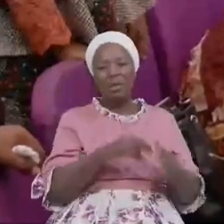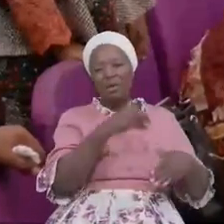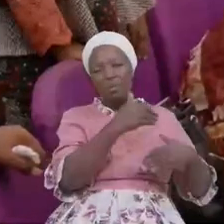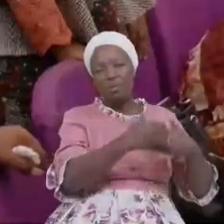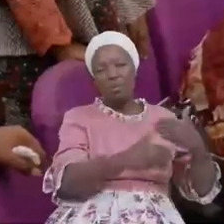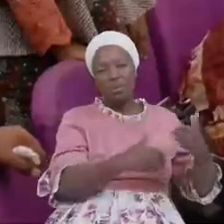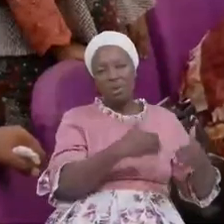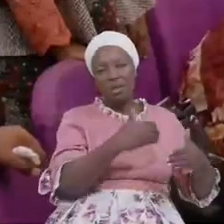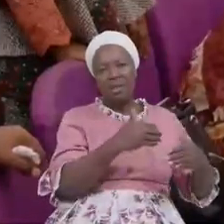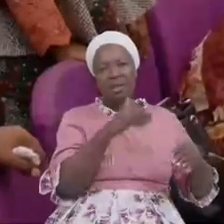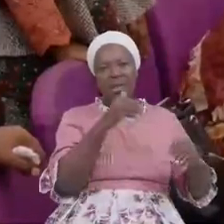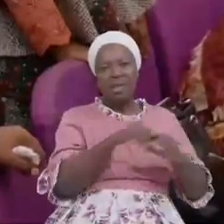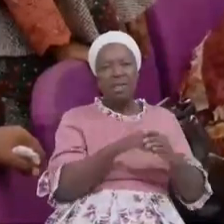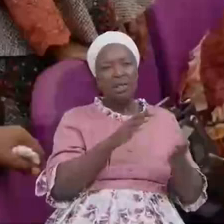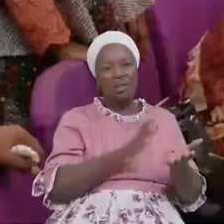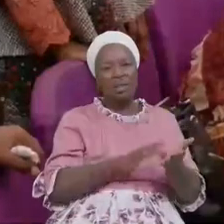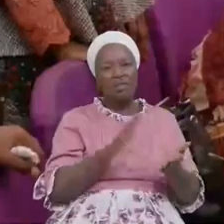dans la gloire.